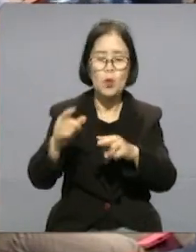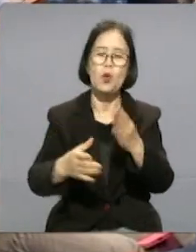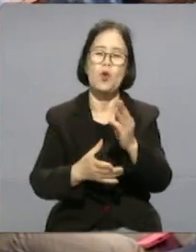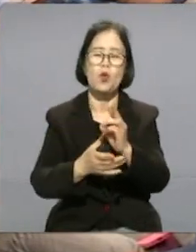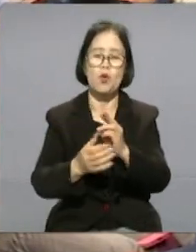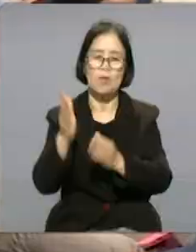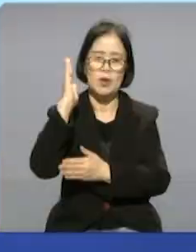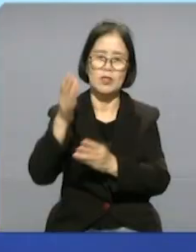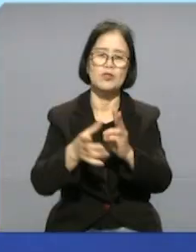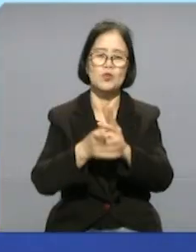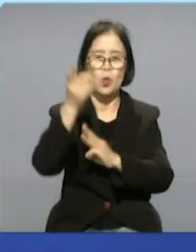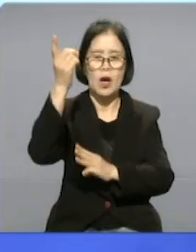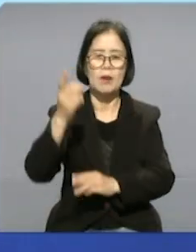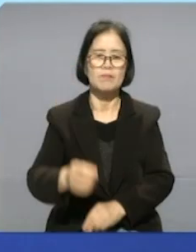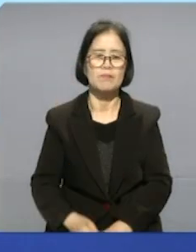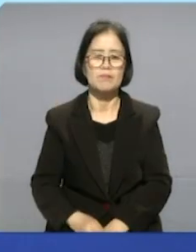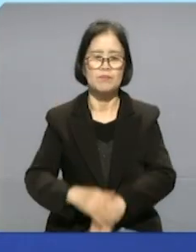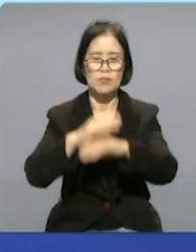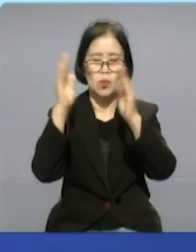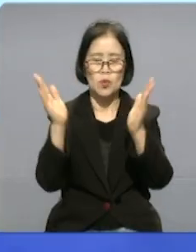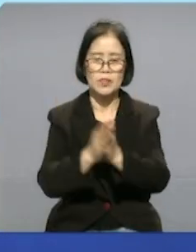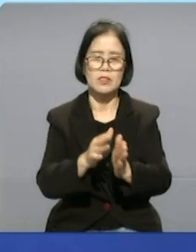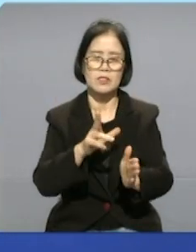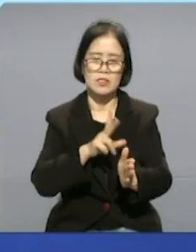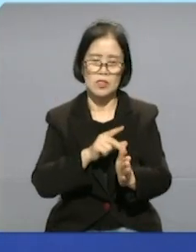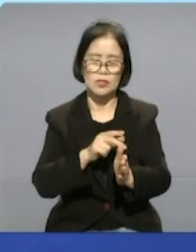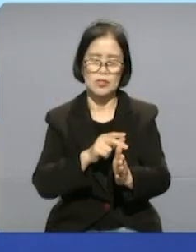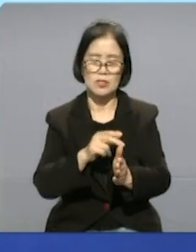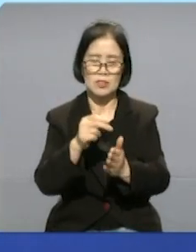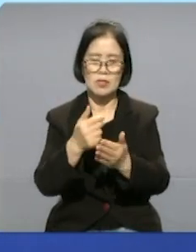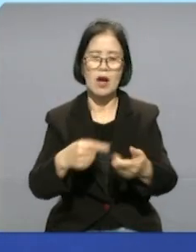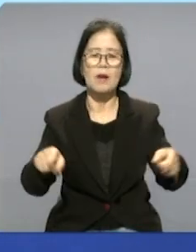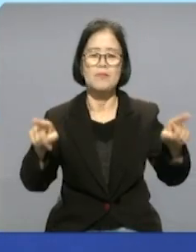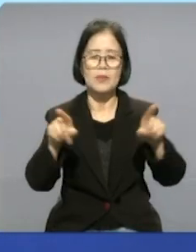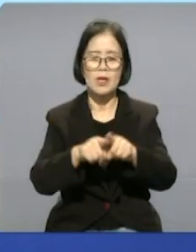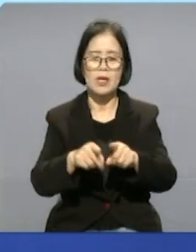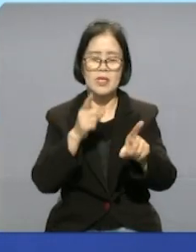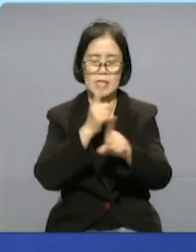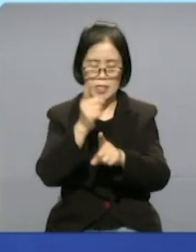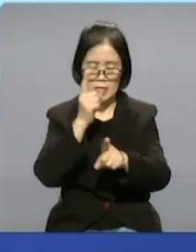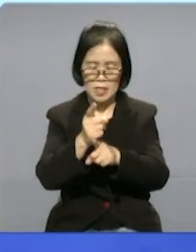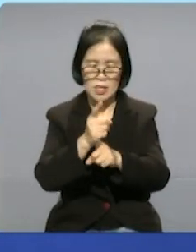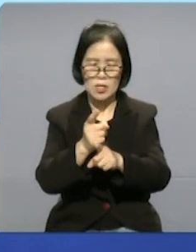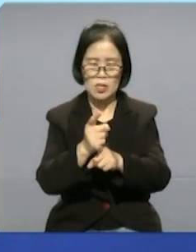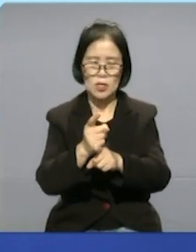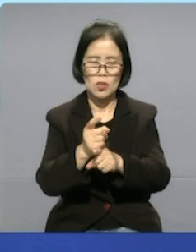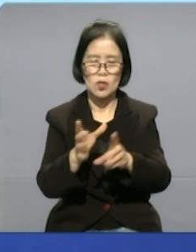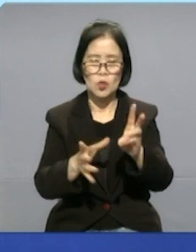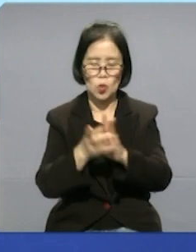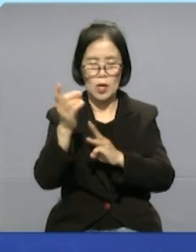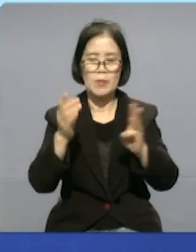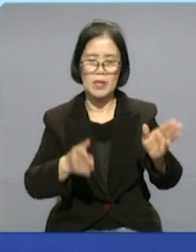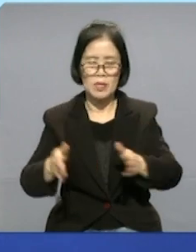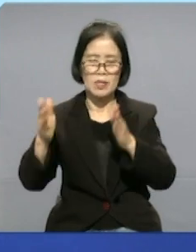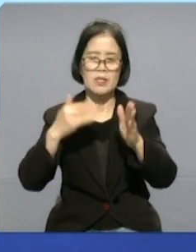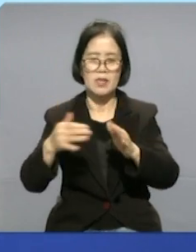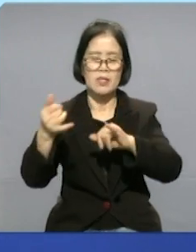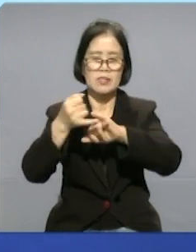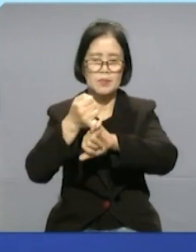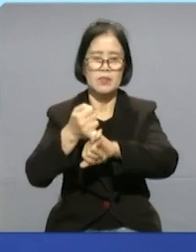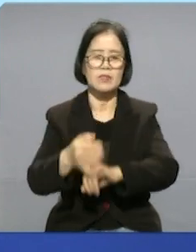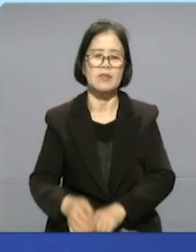통합이었습니다. 모든 의원님들과 함께 이기는 통합의 길을 가겠습니다.